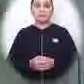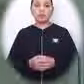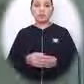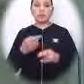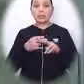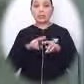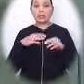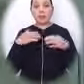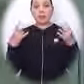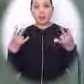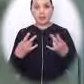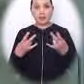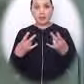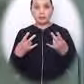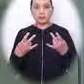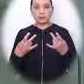Теперь нам необходимо